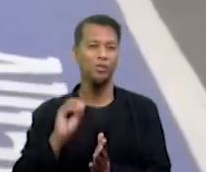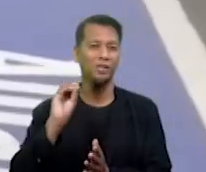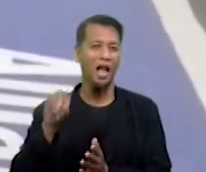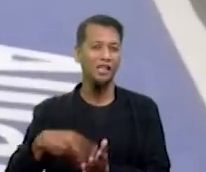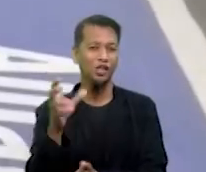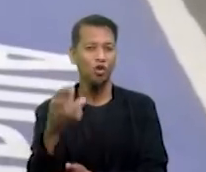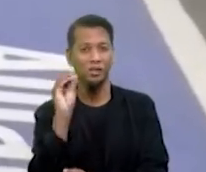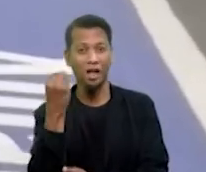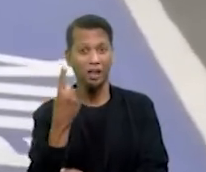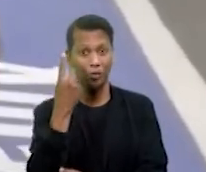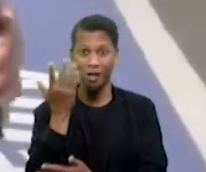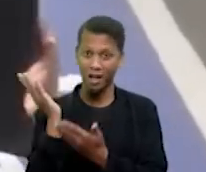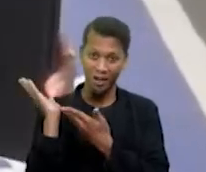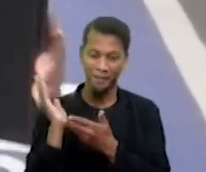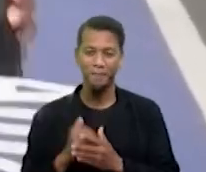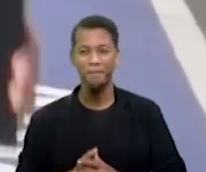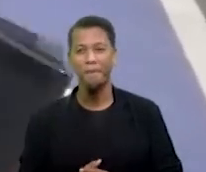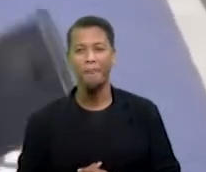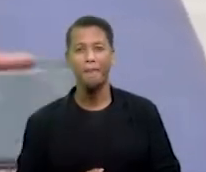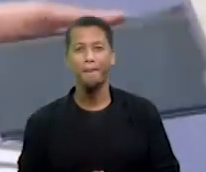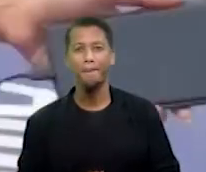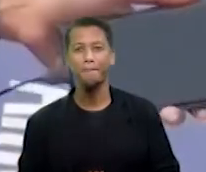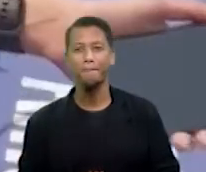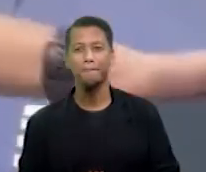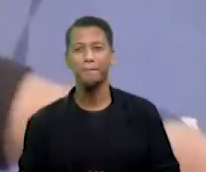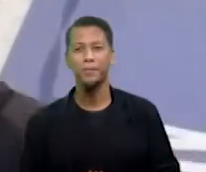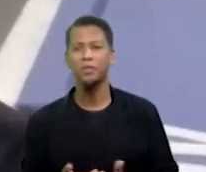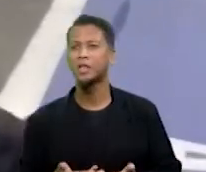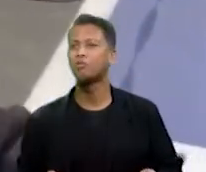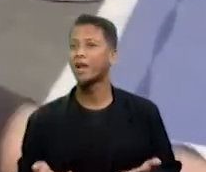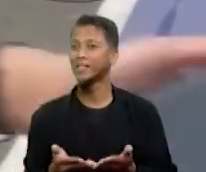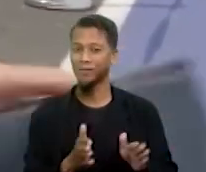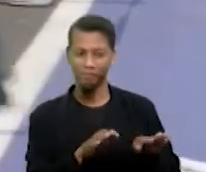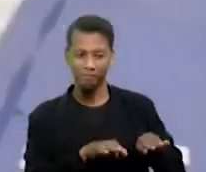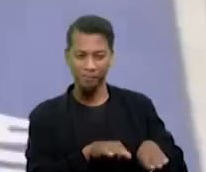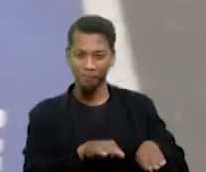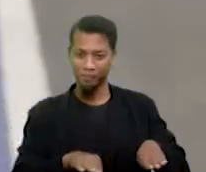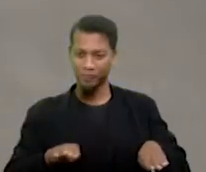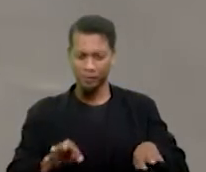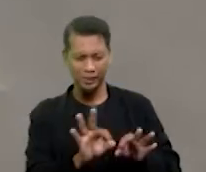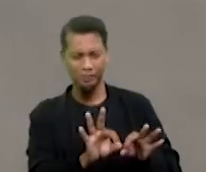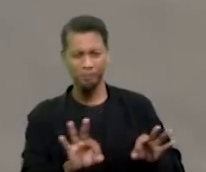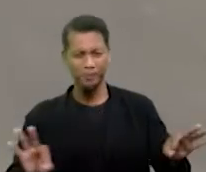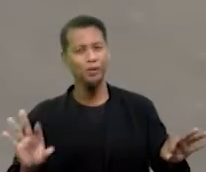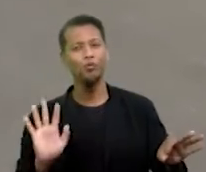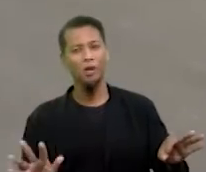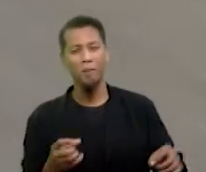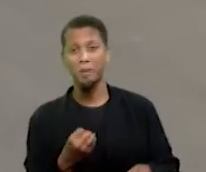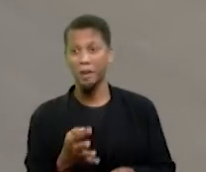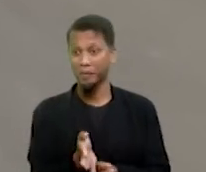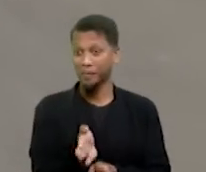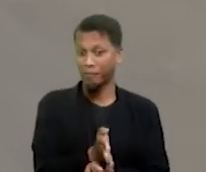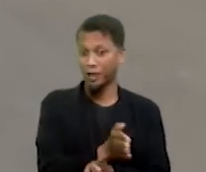Circuit. Dan bisa seperti Anda saksikan bahwa saat ini situasi di pit lane sudah sepi. Ini dikarenakan beberapa saat yang lalu beberapa tim official